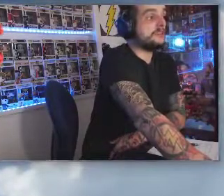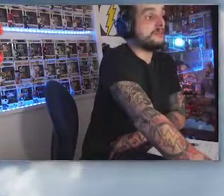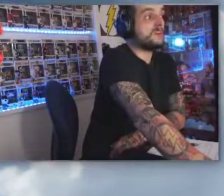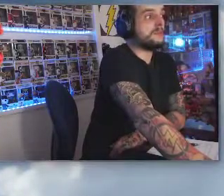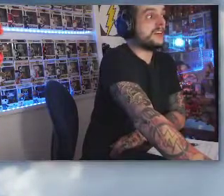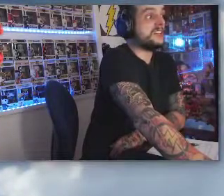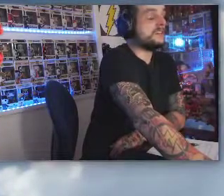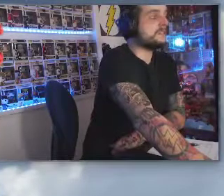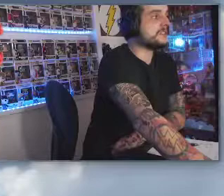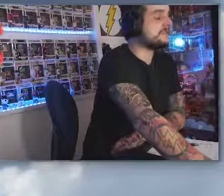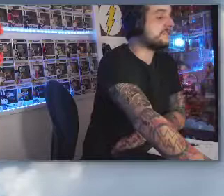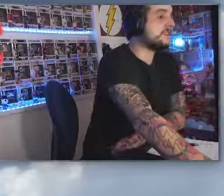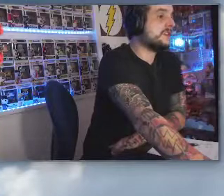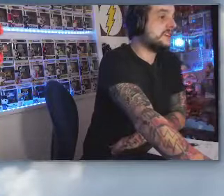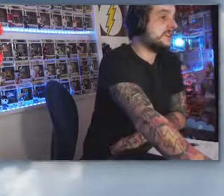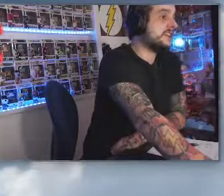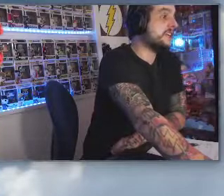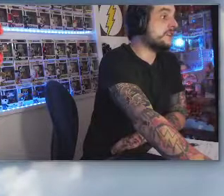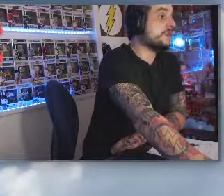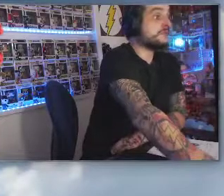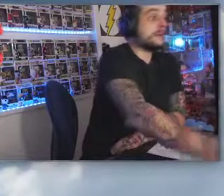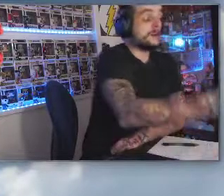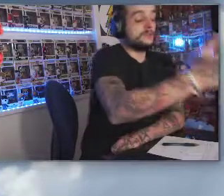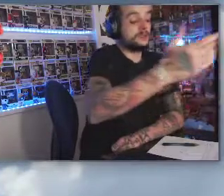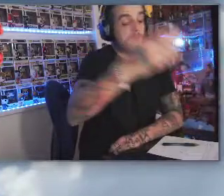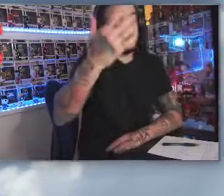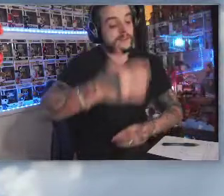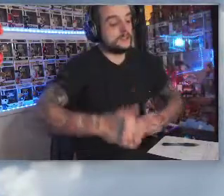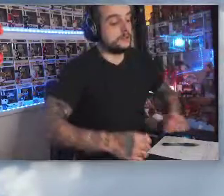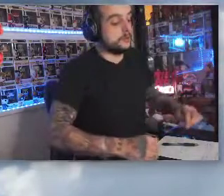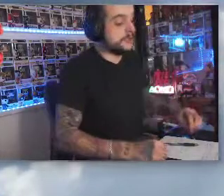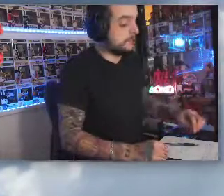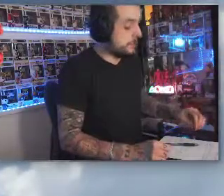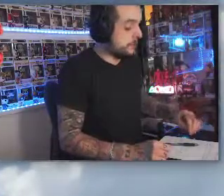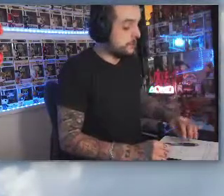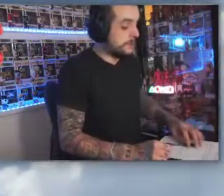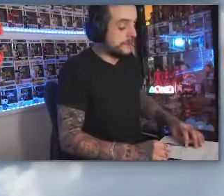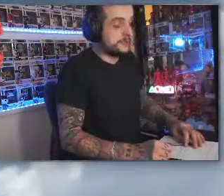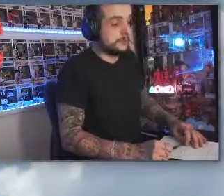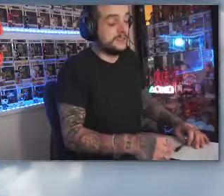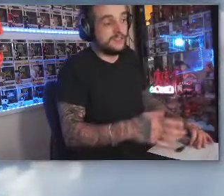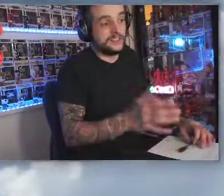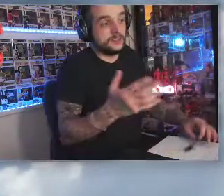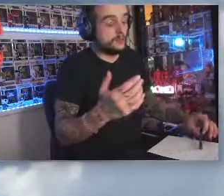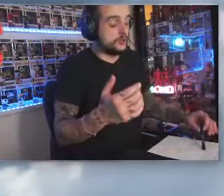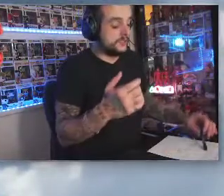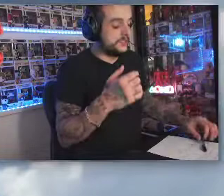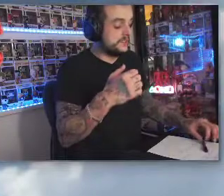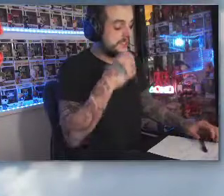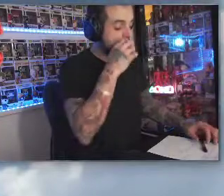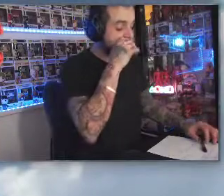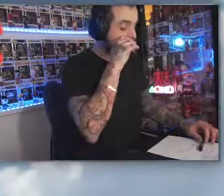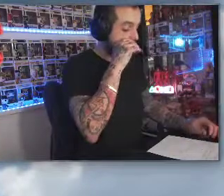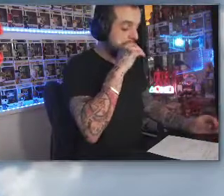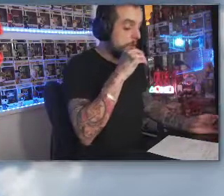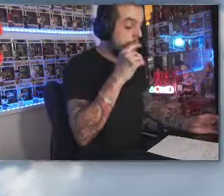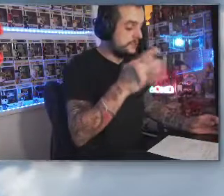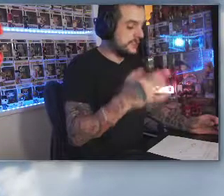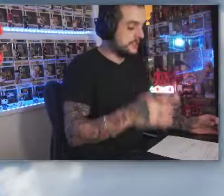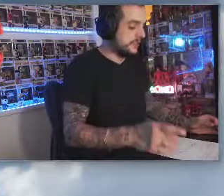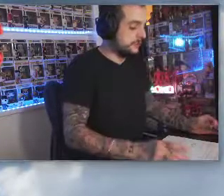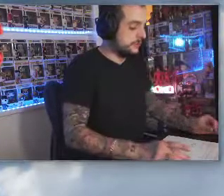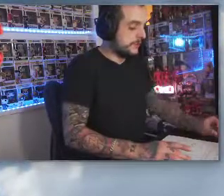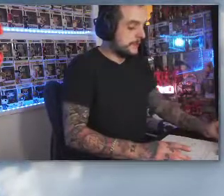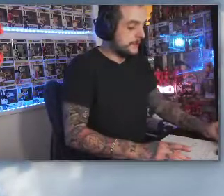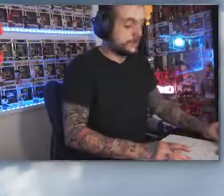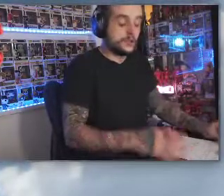Ils se disent, on va moins les braquer comme ça. Et encore une fois, bah, comme ils n'ont pas mis la vaccination obligatoire pour les mômes à partir de fin décembre ou janvier, c'est qu'ils ont quand même envie